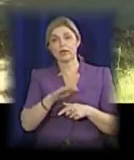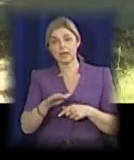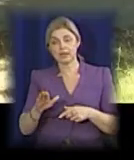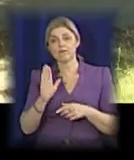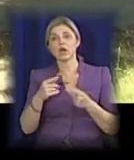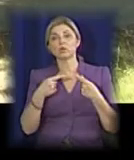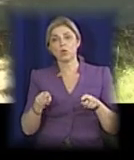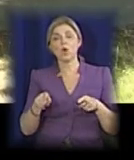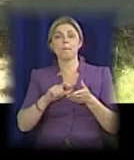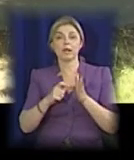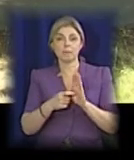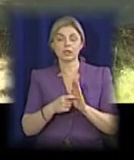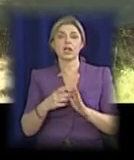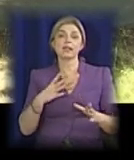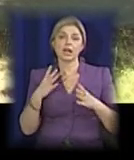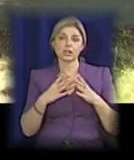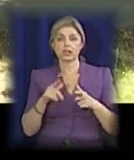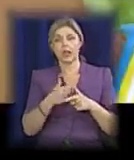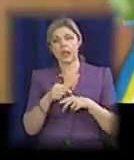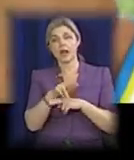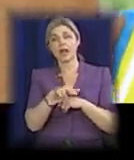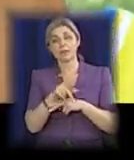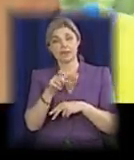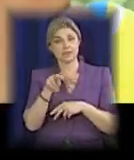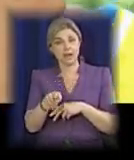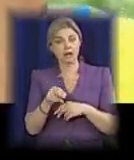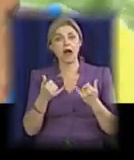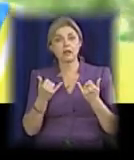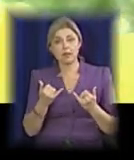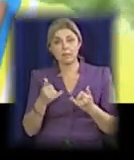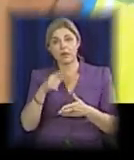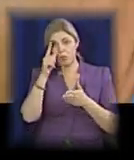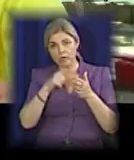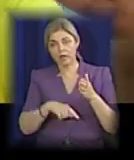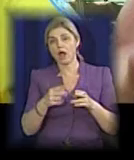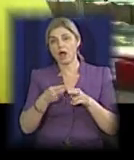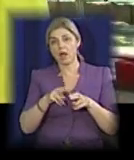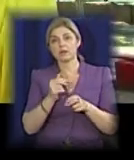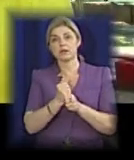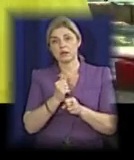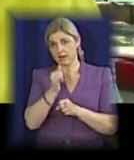– тренажерному або гімнастичному залах. Тепер, запевняє, і цього робити не дають.